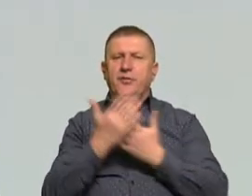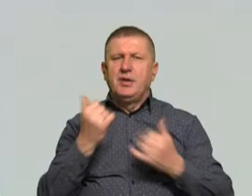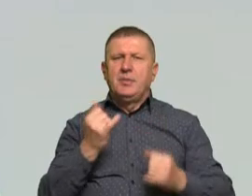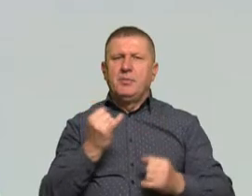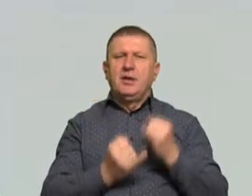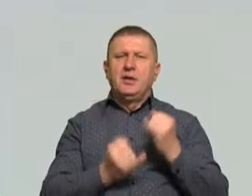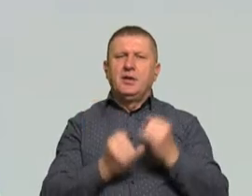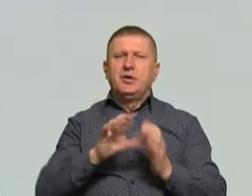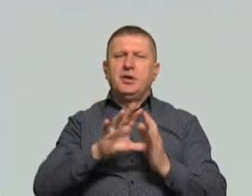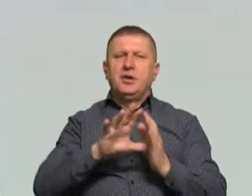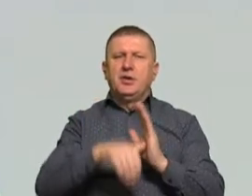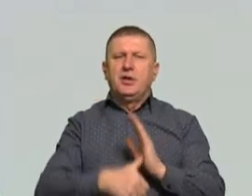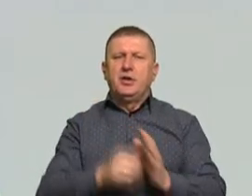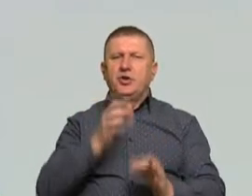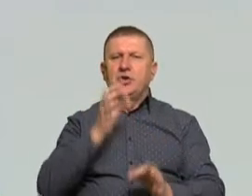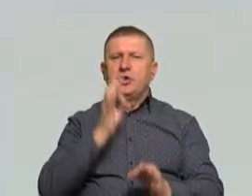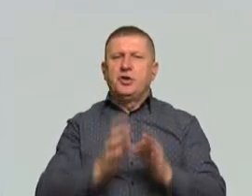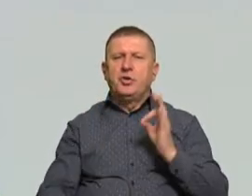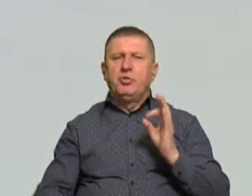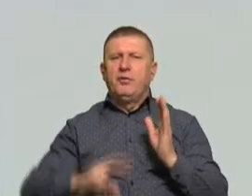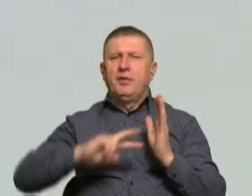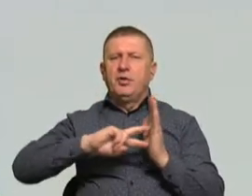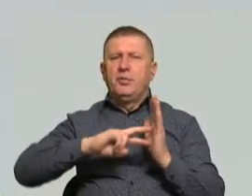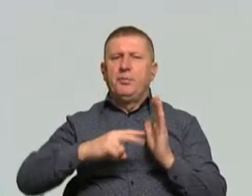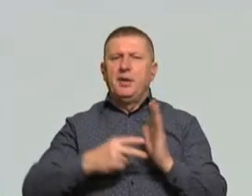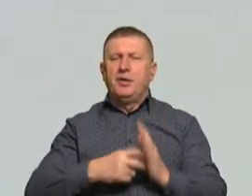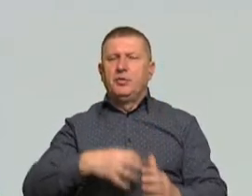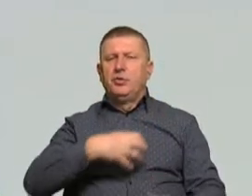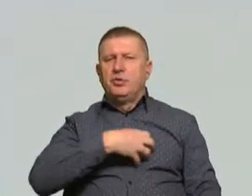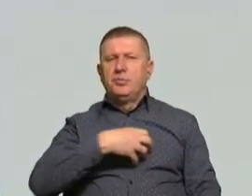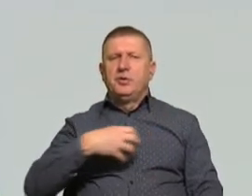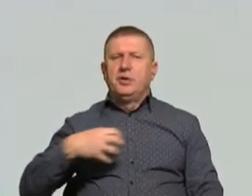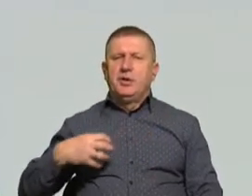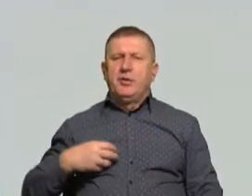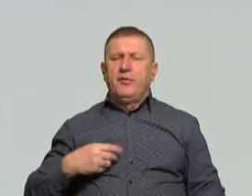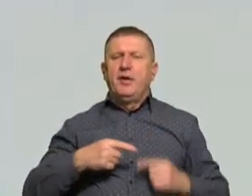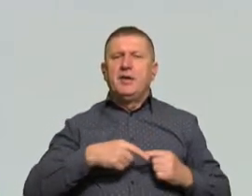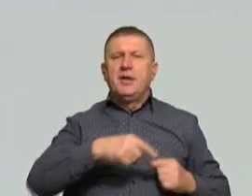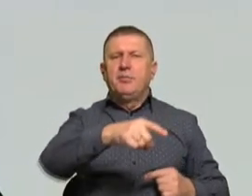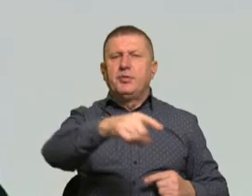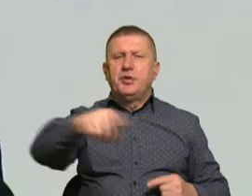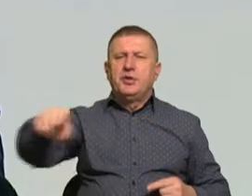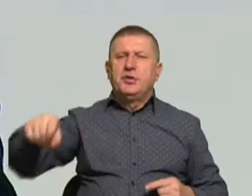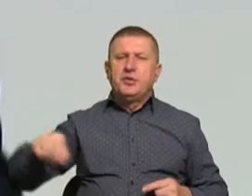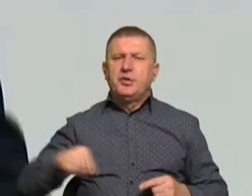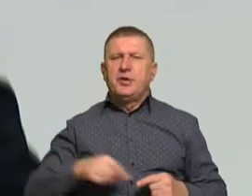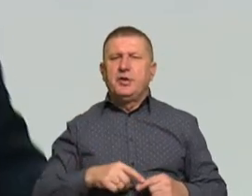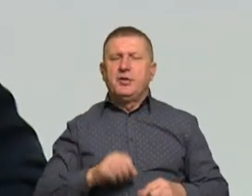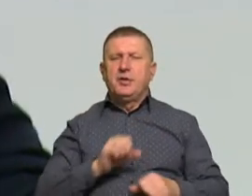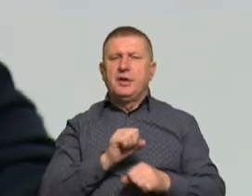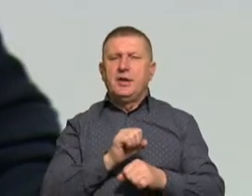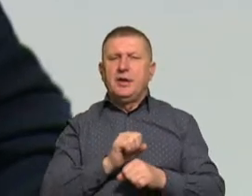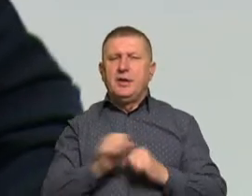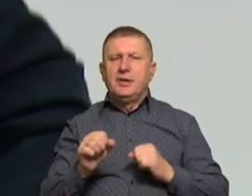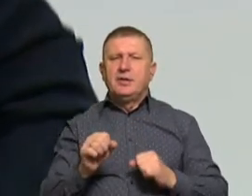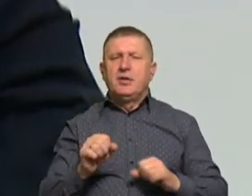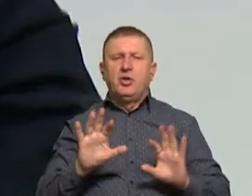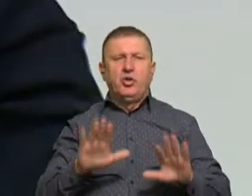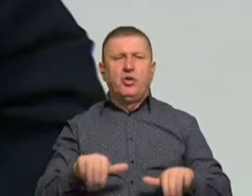mieście szczegółowego planu zagospodarowania przestrzennego. No tu jest jak gdyby